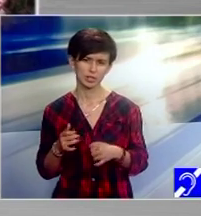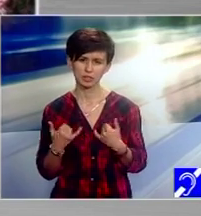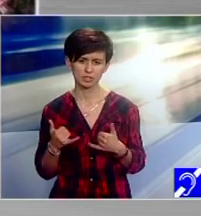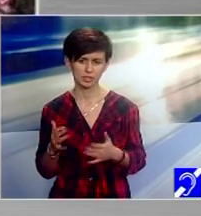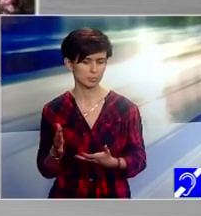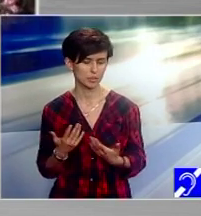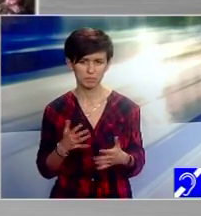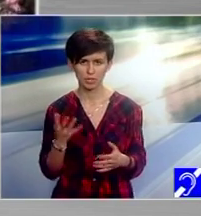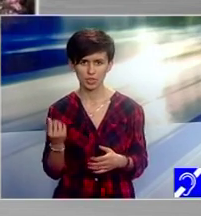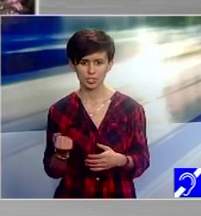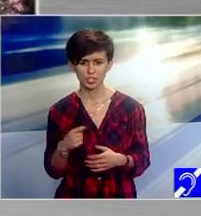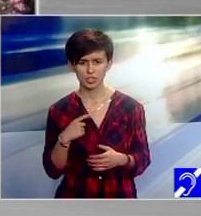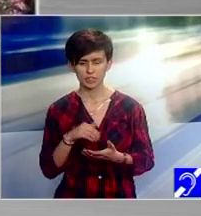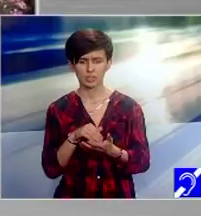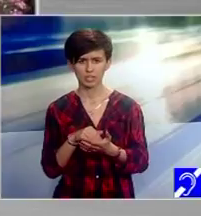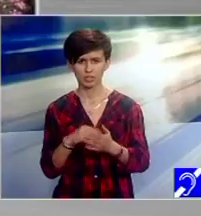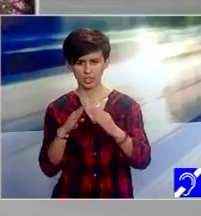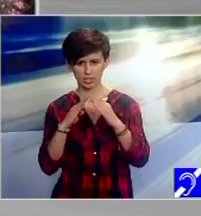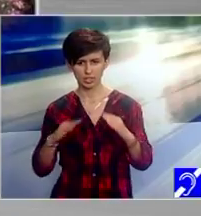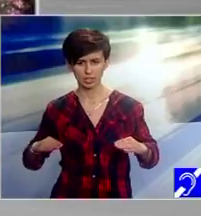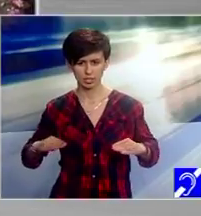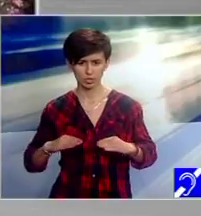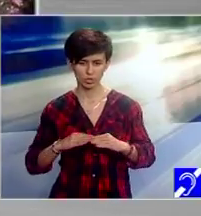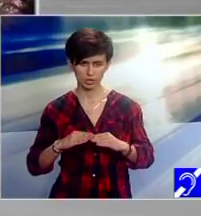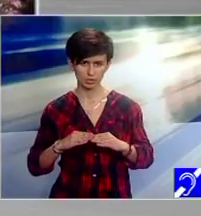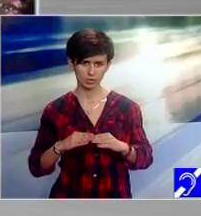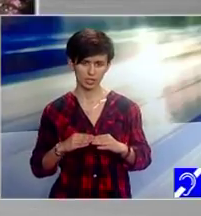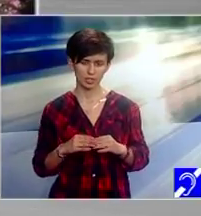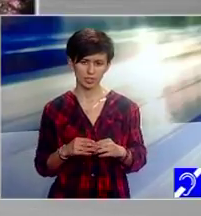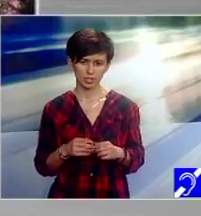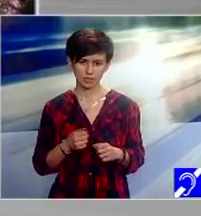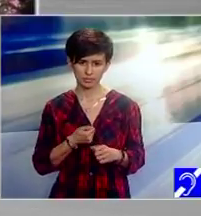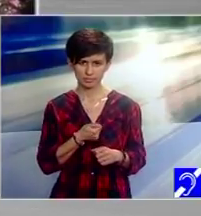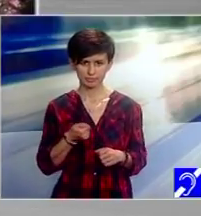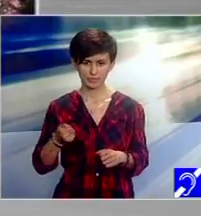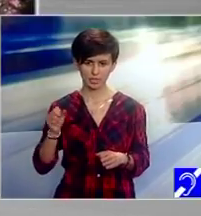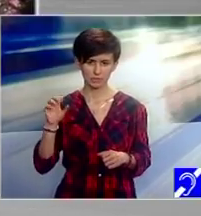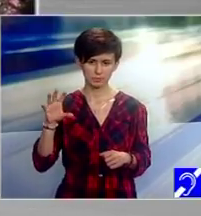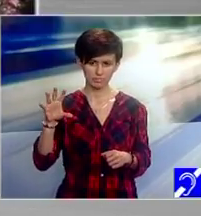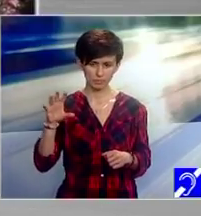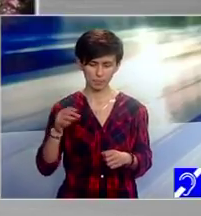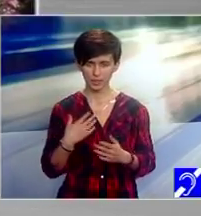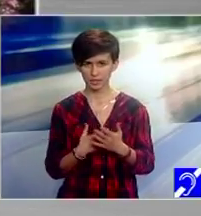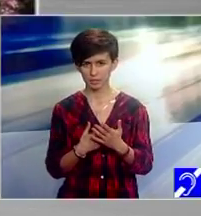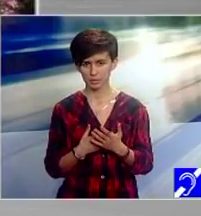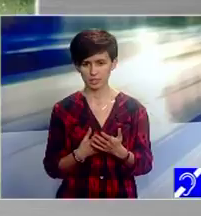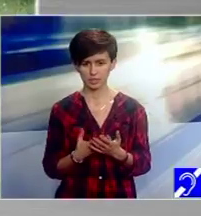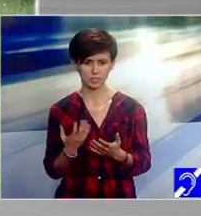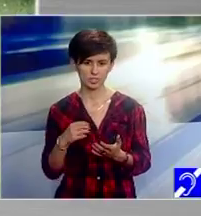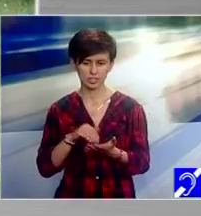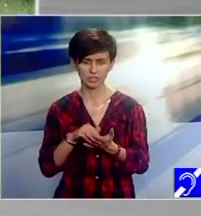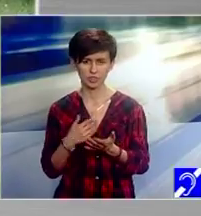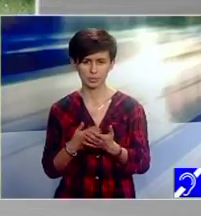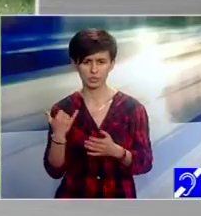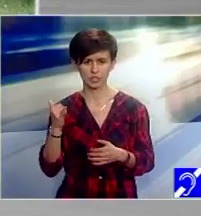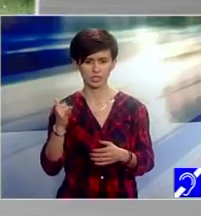orice, plus că este nevoie de corturi și de, mă rog, lanterne, de tot ce e nevoie pentru astfel de expediție.